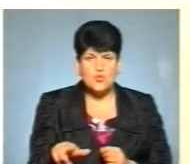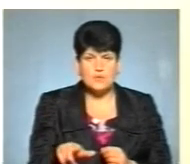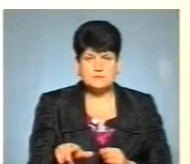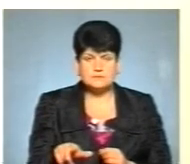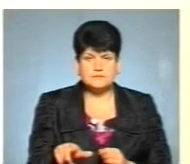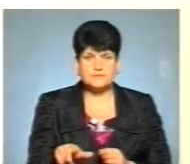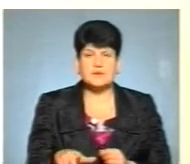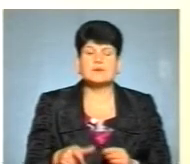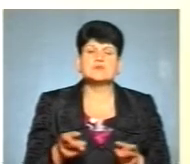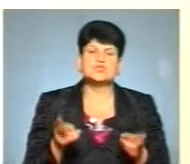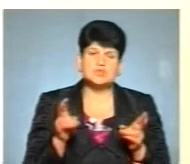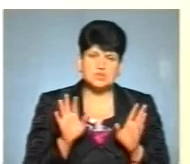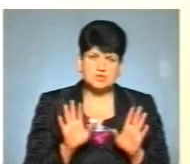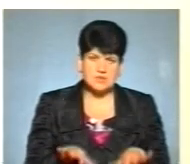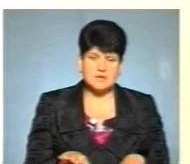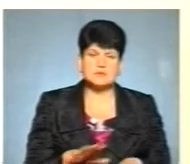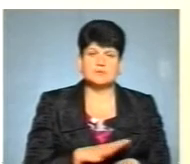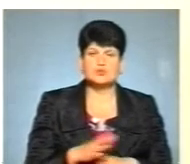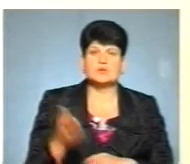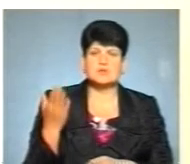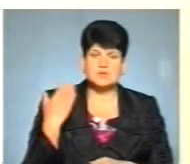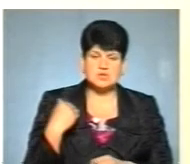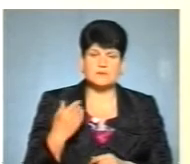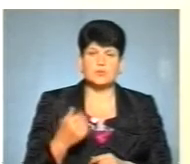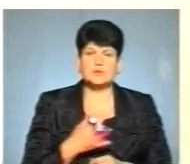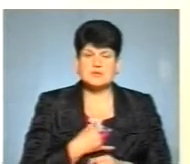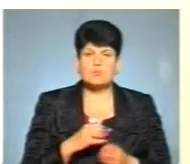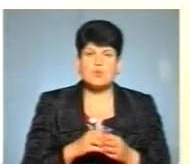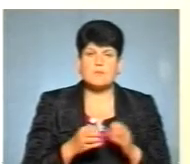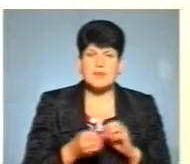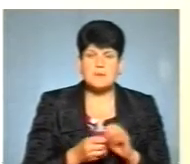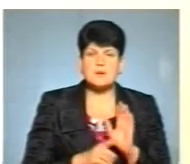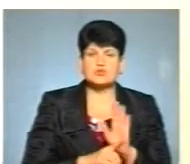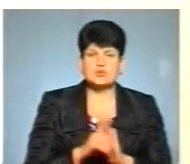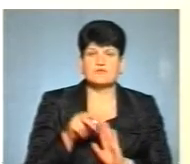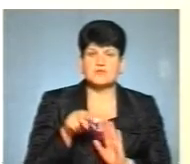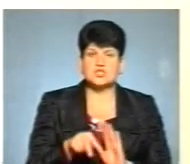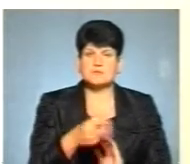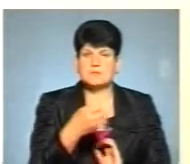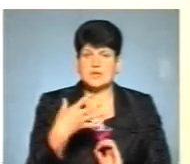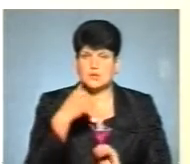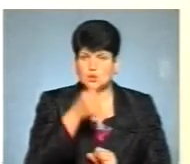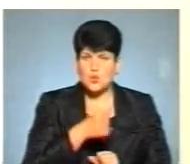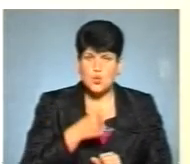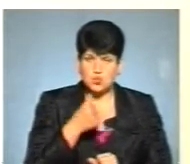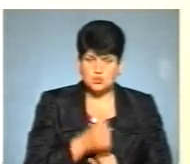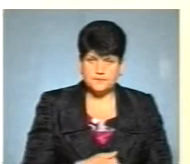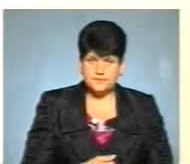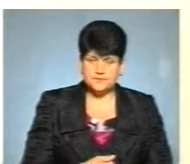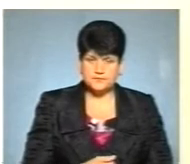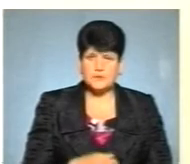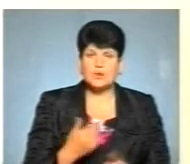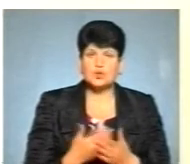тому що навіть і вона і була, це мілководдя. У нас проблеми почалися з 2015 року.